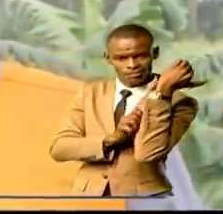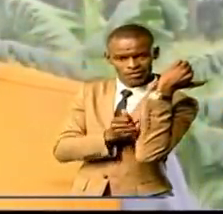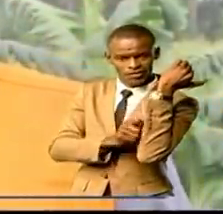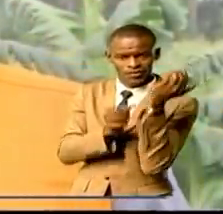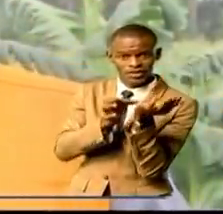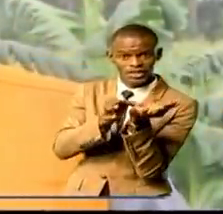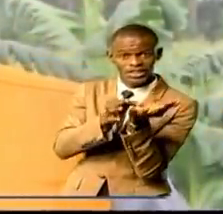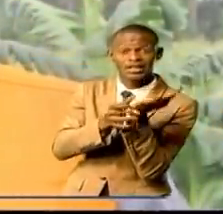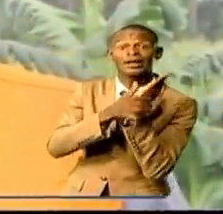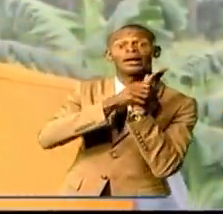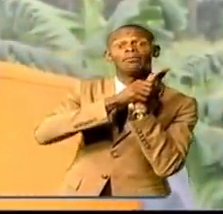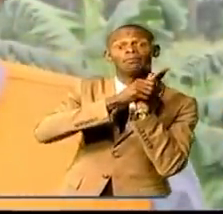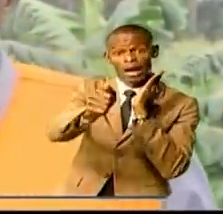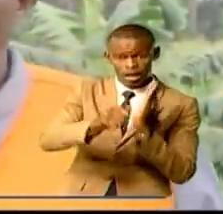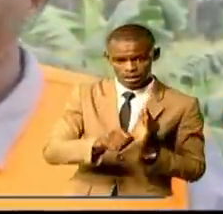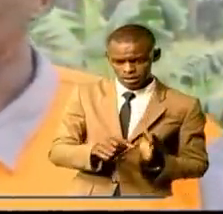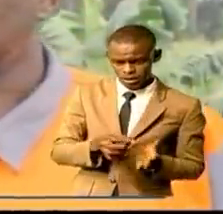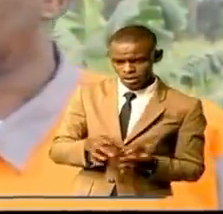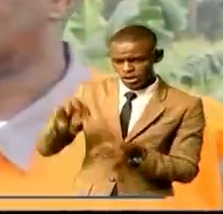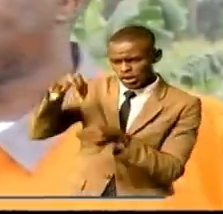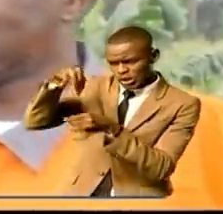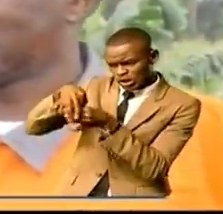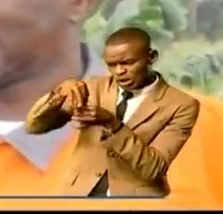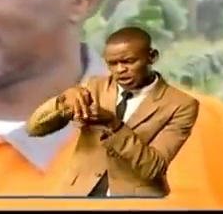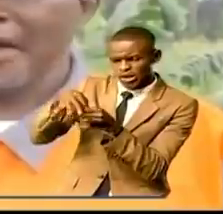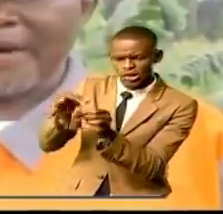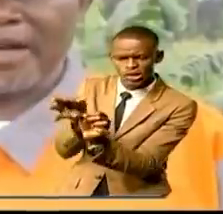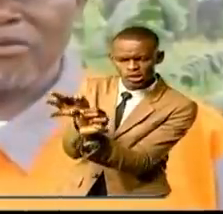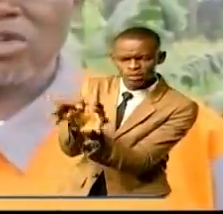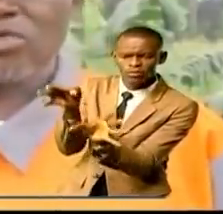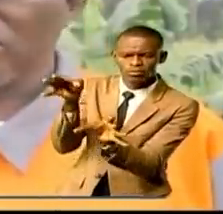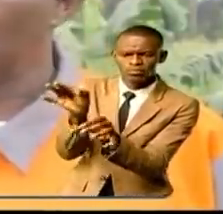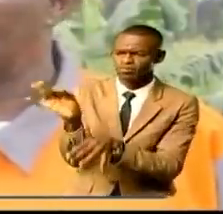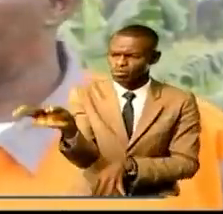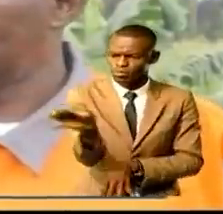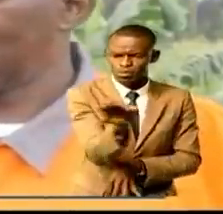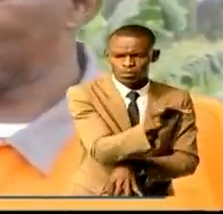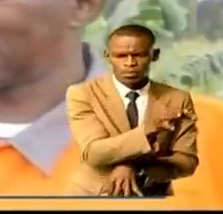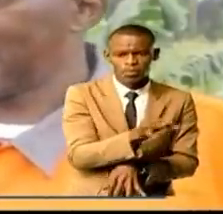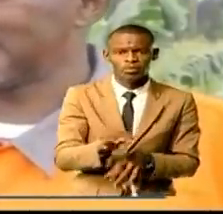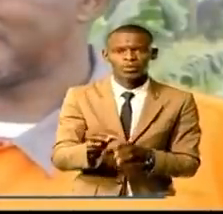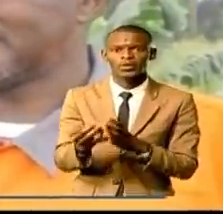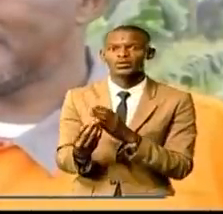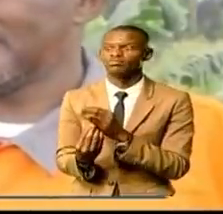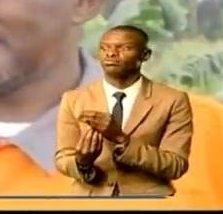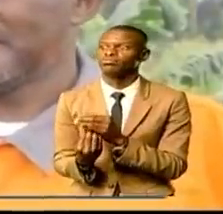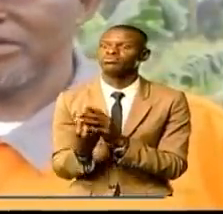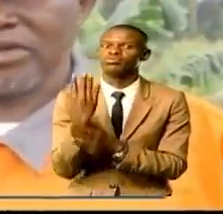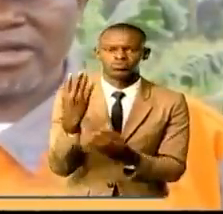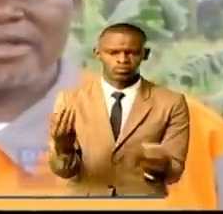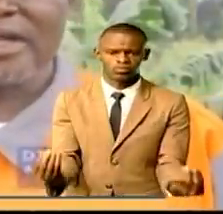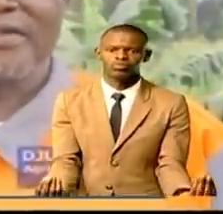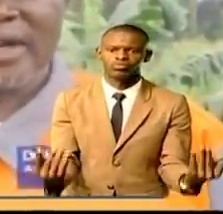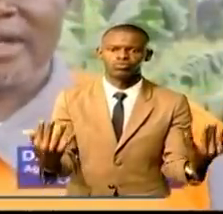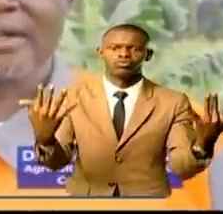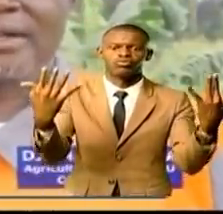dans le cadre de l'agriculture. De ma part, moi, je suis content de cette semence parce que c'est différent